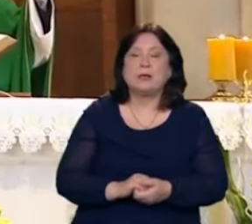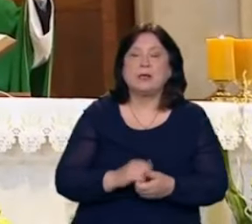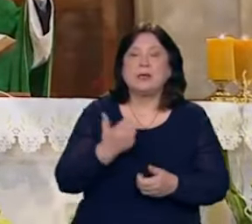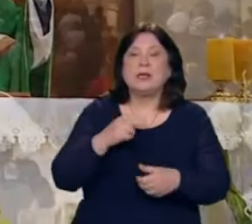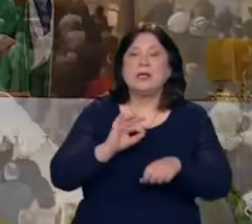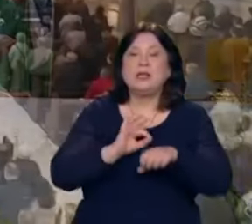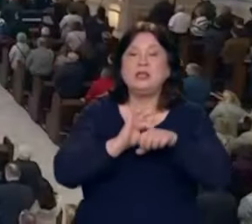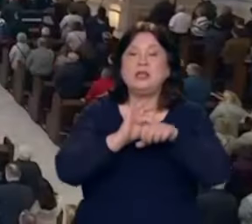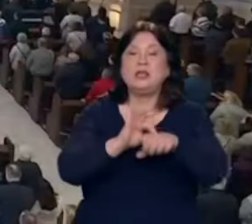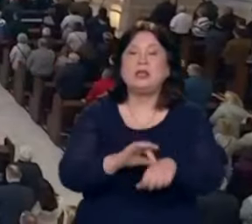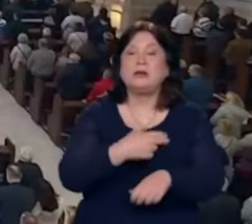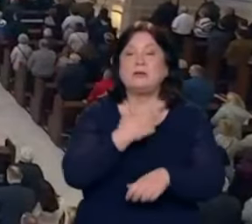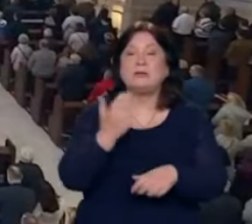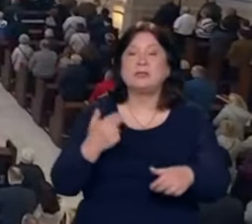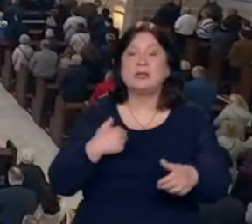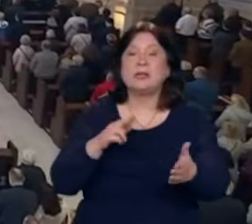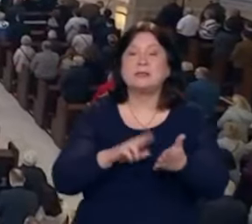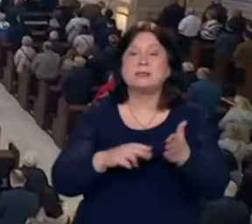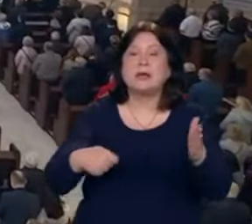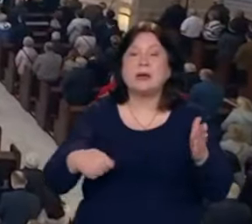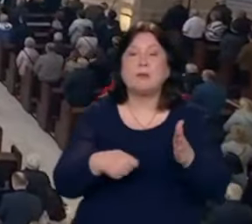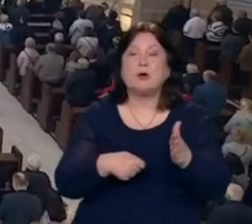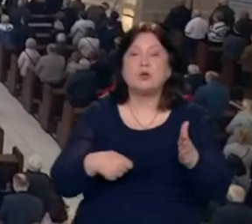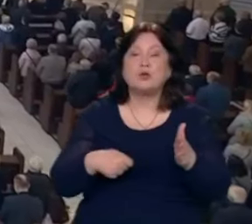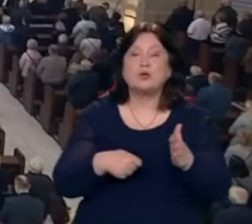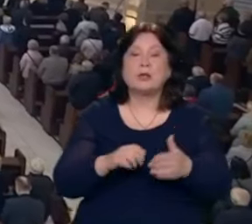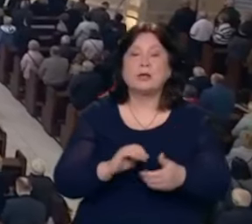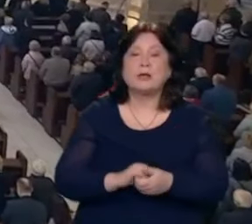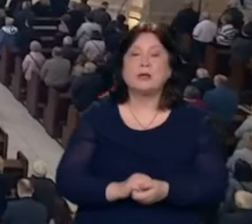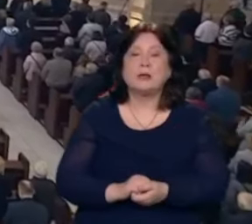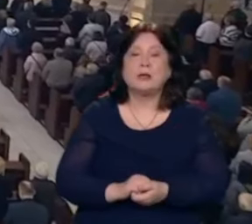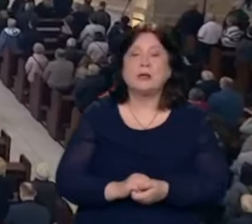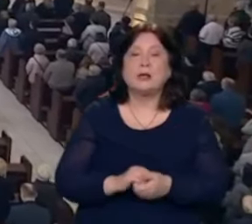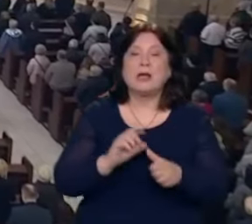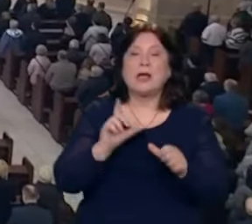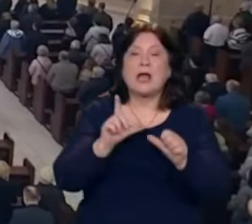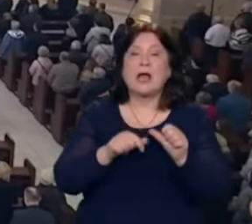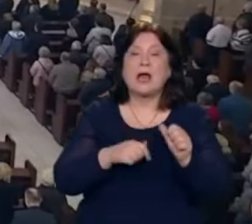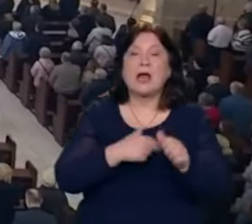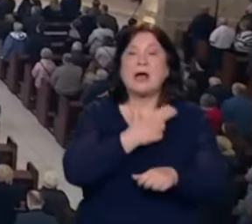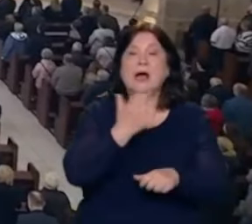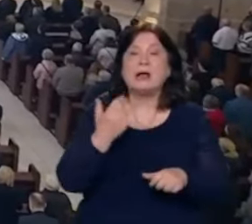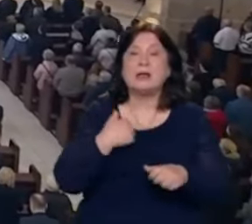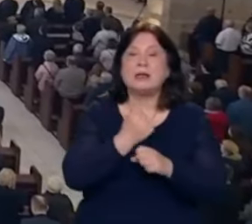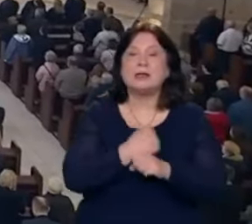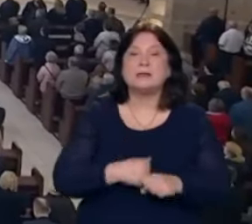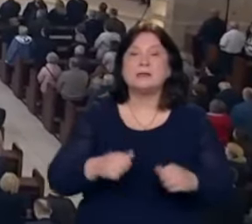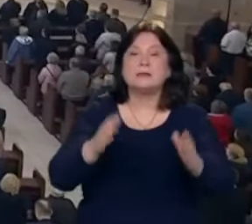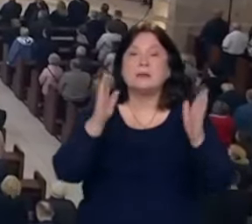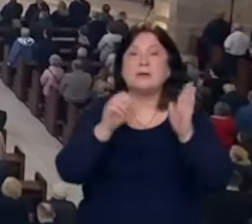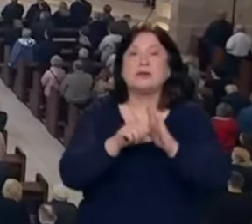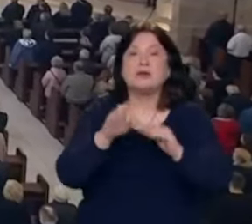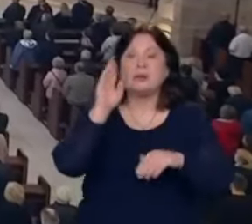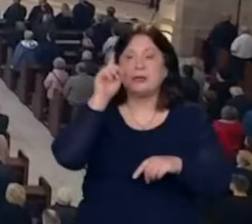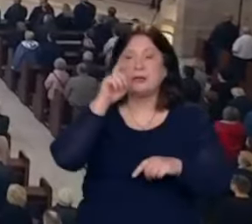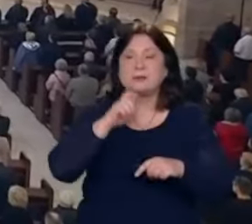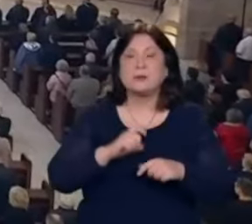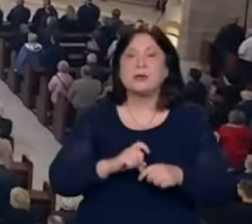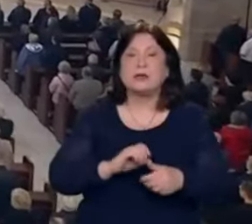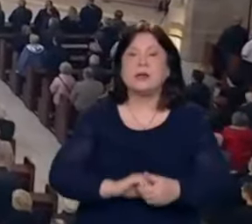winowajcom i nie wódź nas na pokuszenie ale nas zbaw